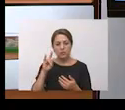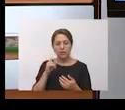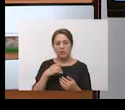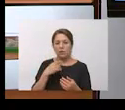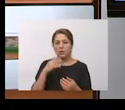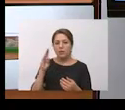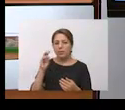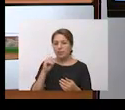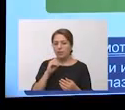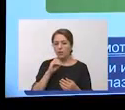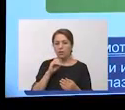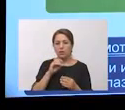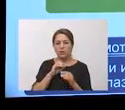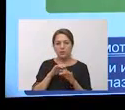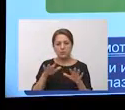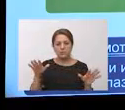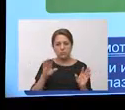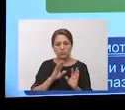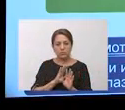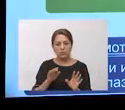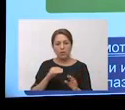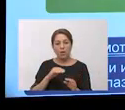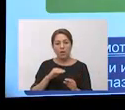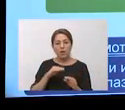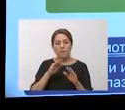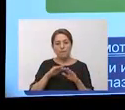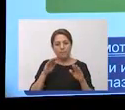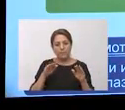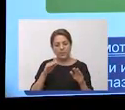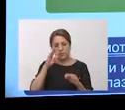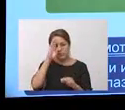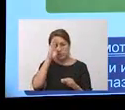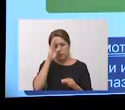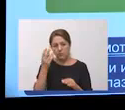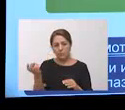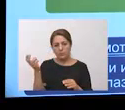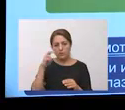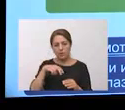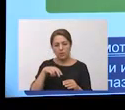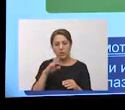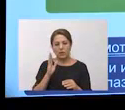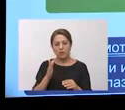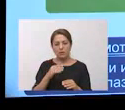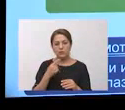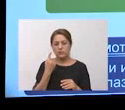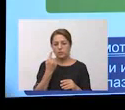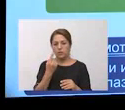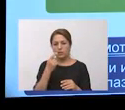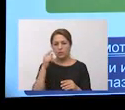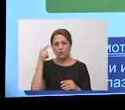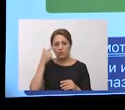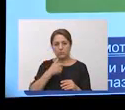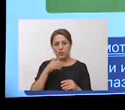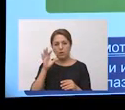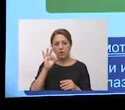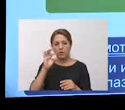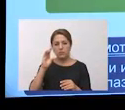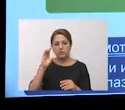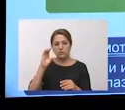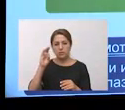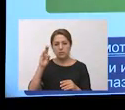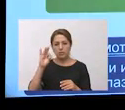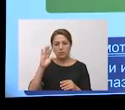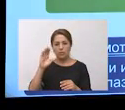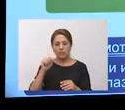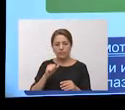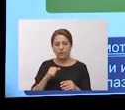Нераспространенное предложение – мальчики приехали. Предложение состоит из одной грамматической основы. Нет ни одного второстепенного